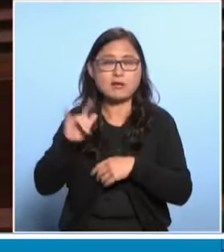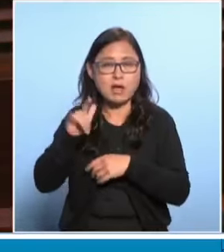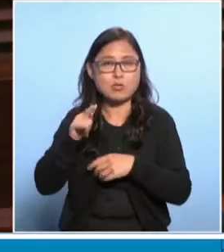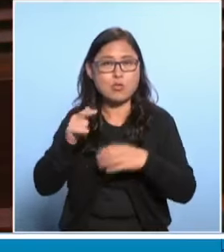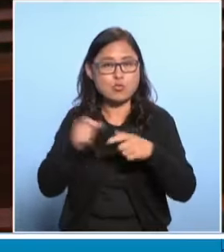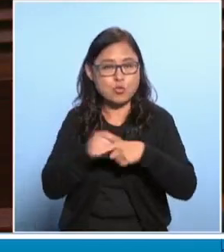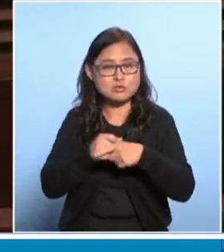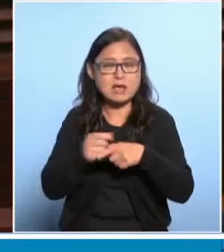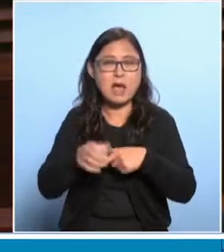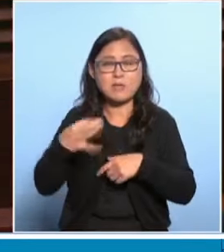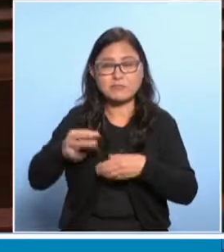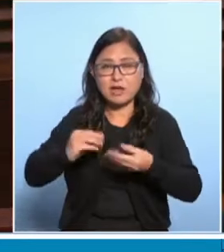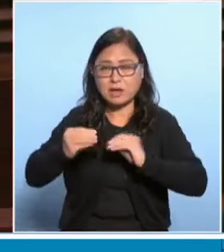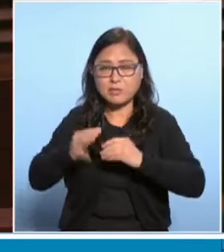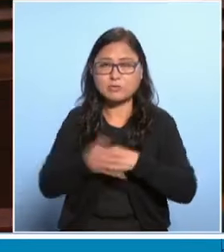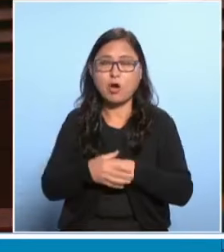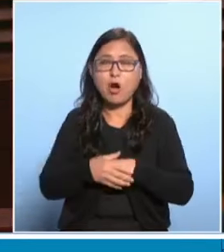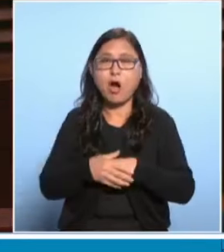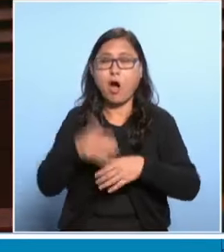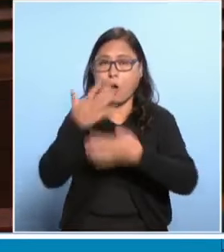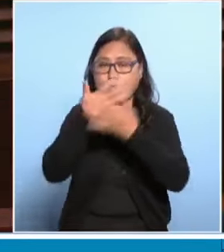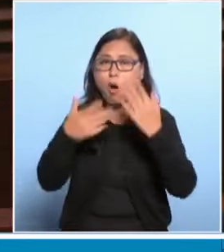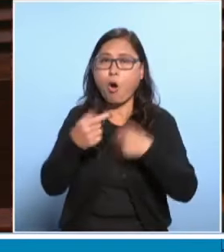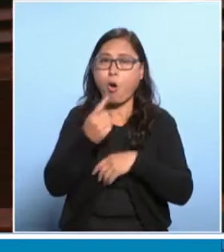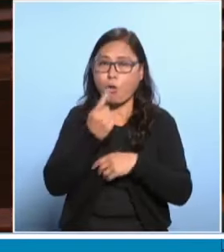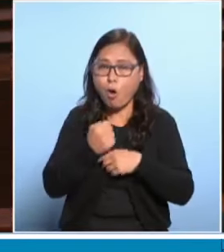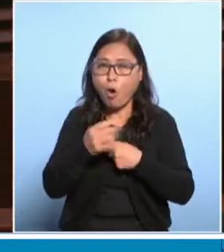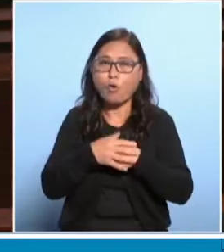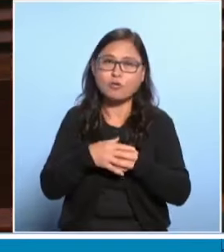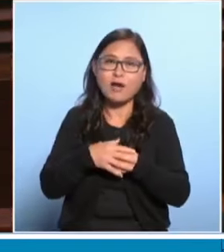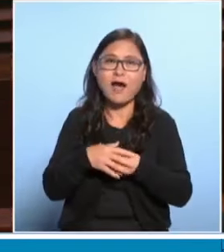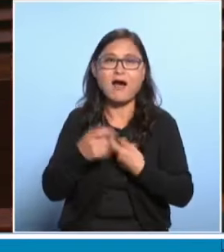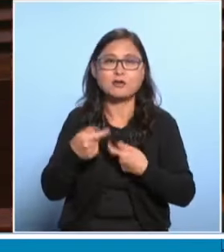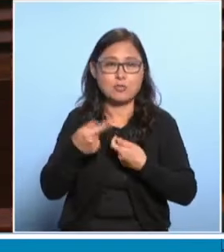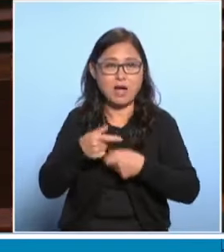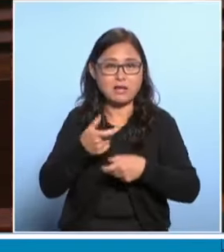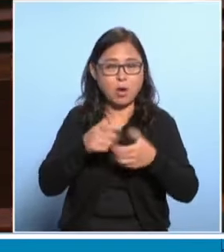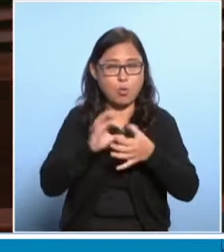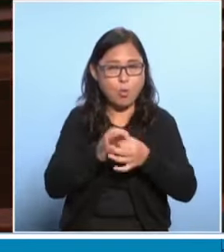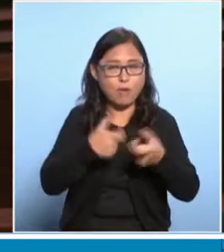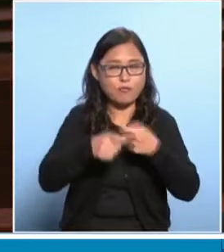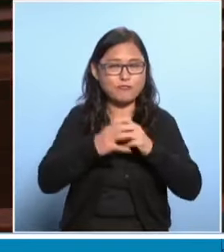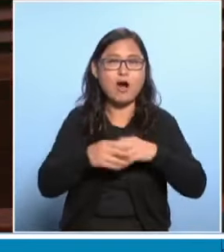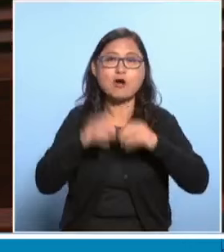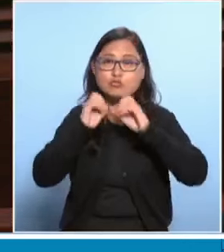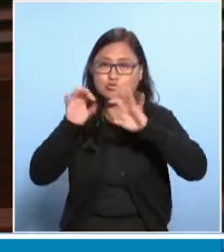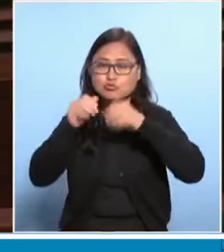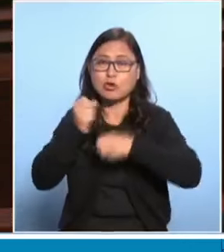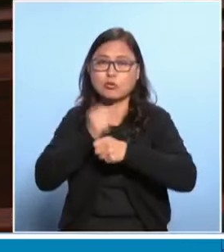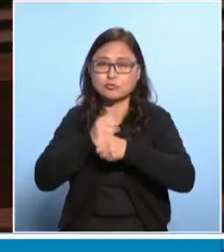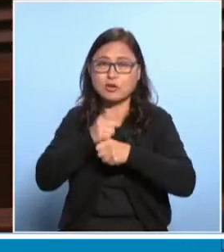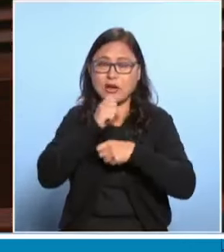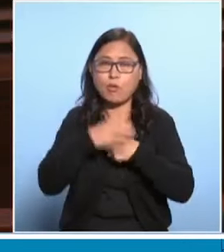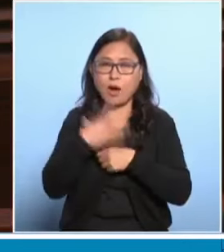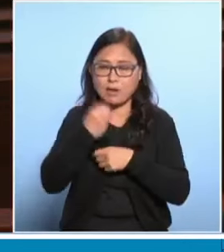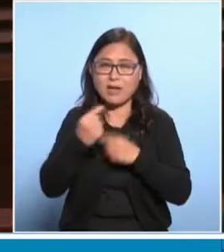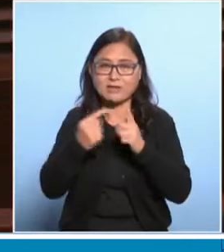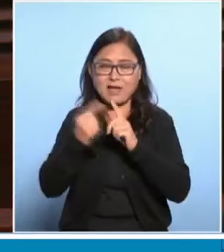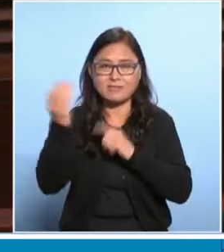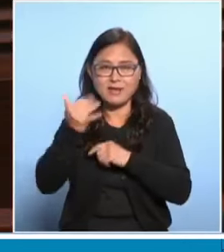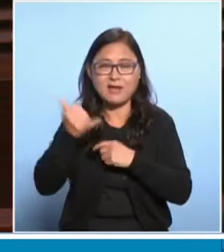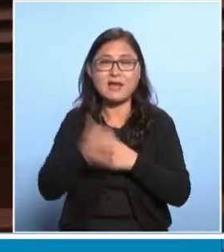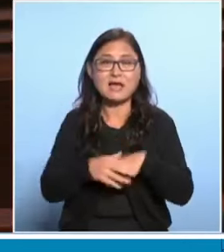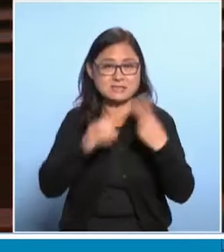機票，也都同網紅和業界合作進行推廣的工作，吸引旅客訪港。旅發局在